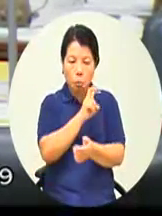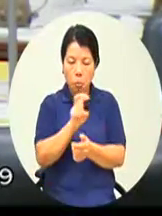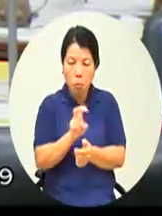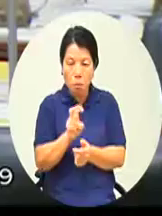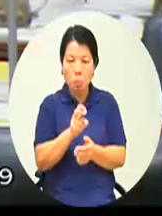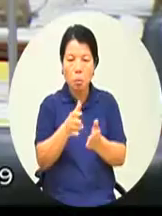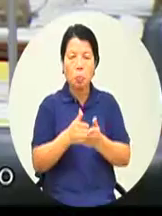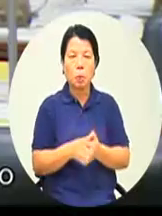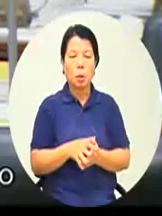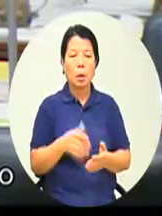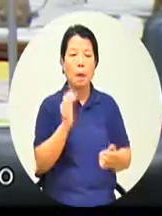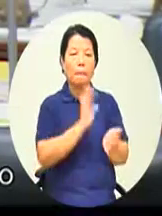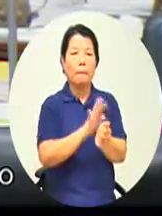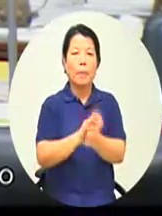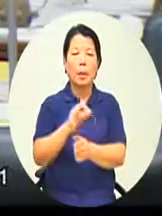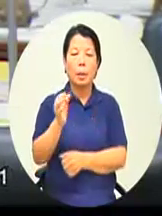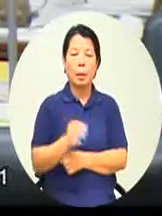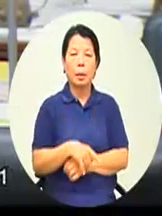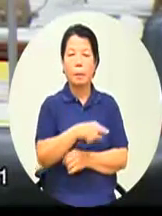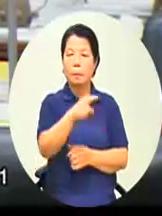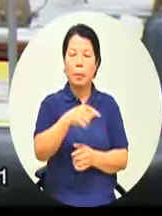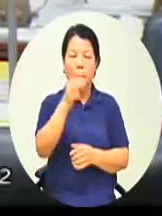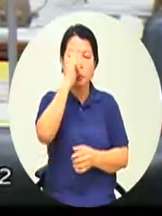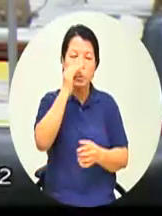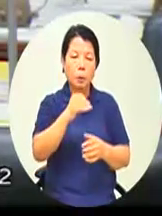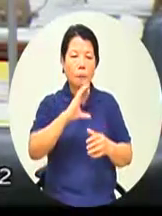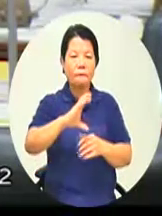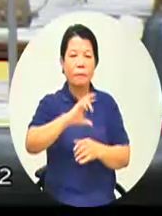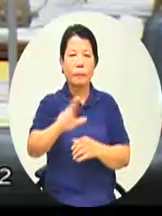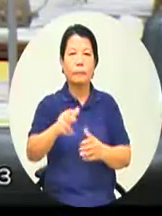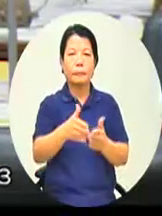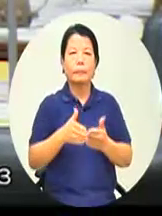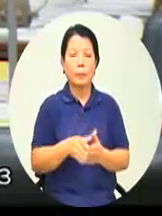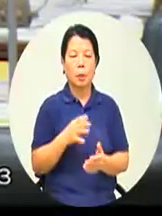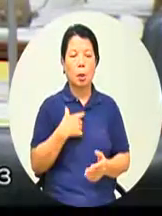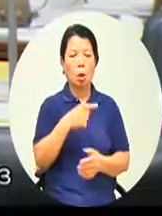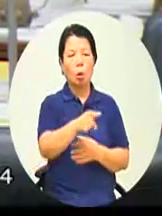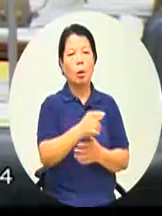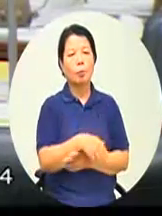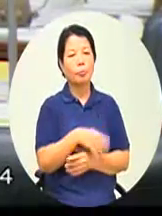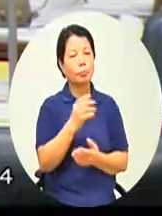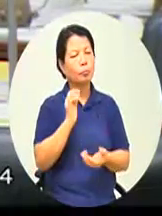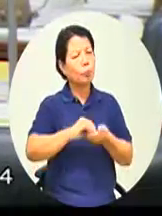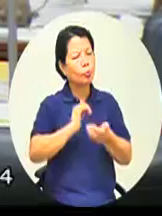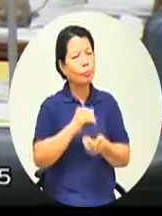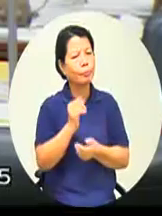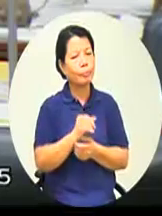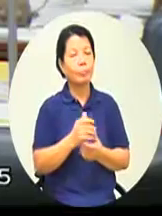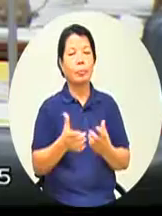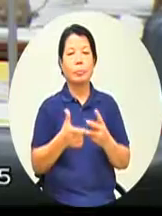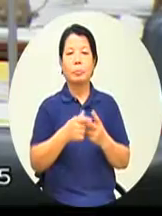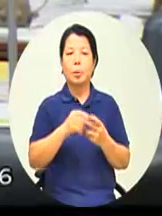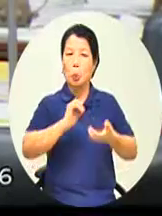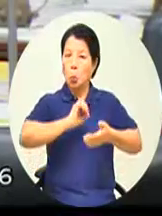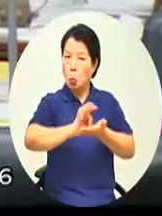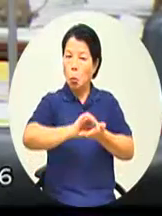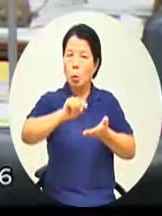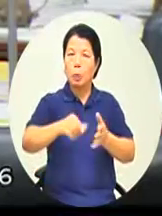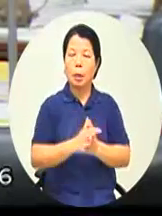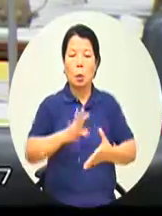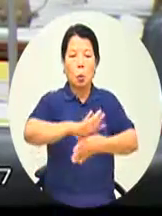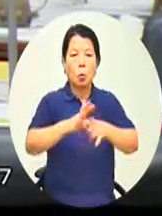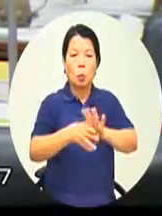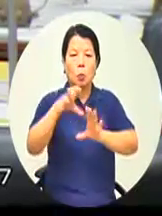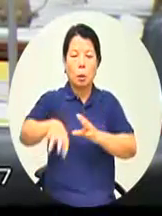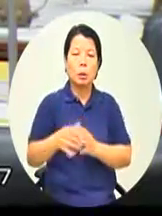有时候常常要帮大家找出方法，不见得大家会用，但是我们还是希望就是在文化局觉得已经让李